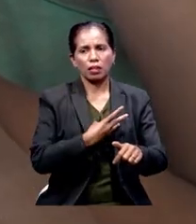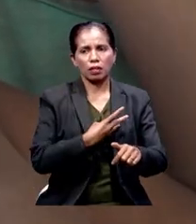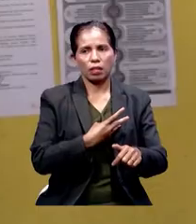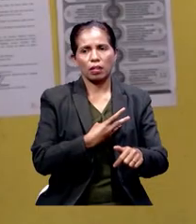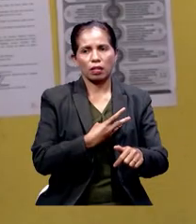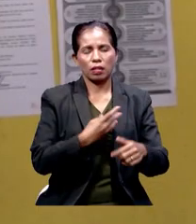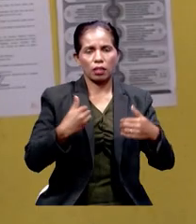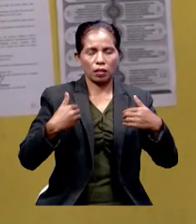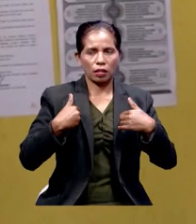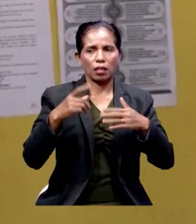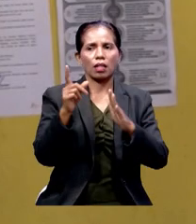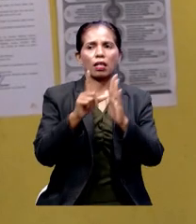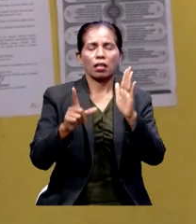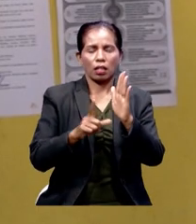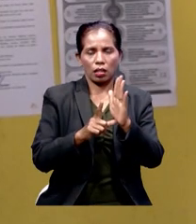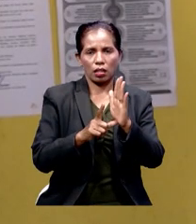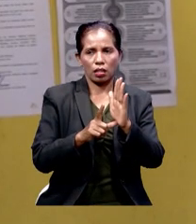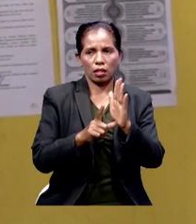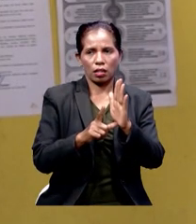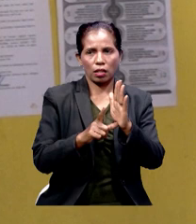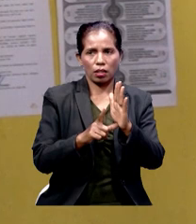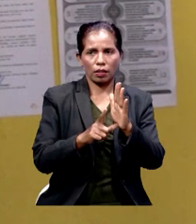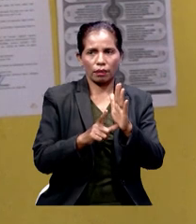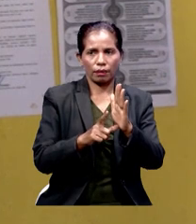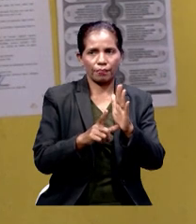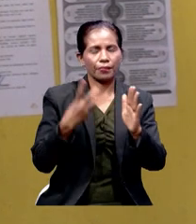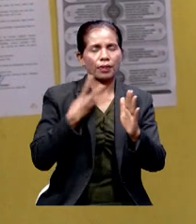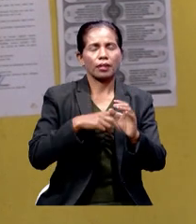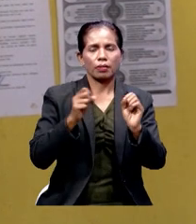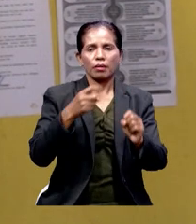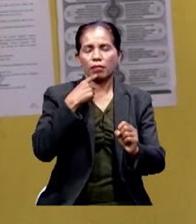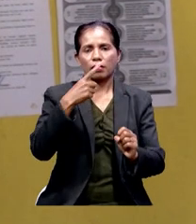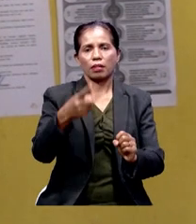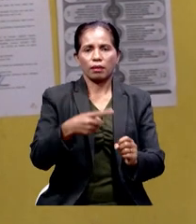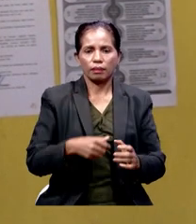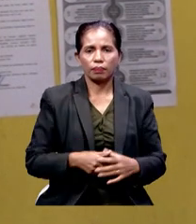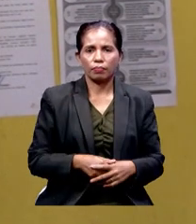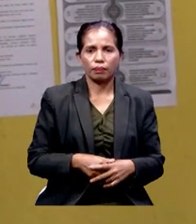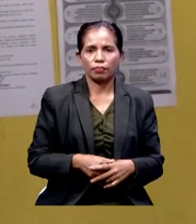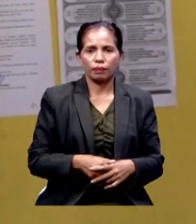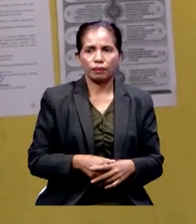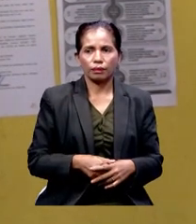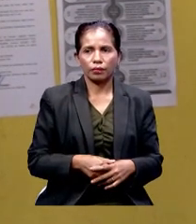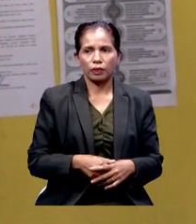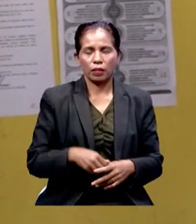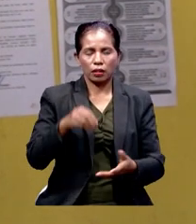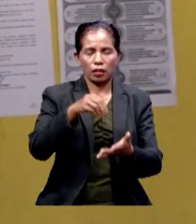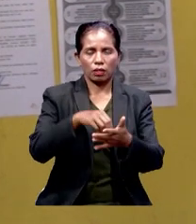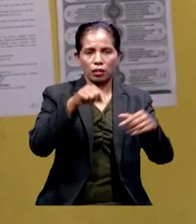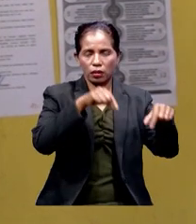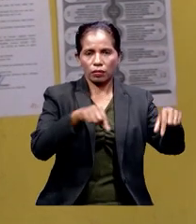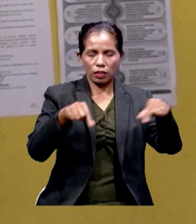Ita ya leni mak dalam rumah, ita bela ita rehan kata kerehan tahun defisiensi ni